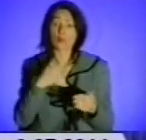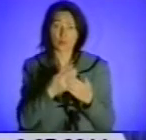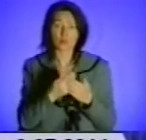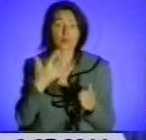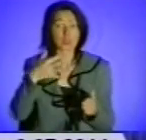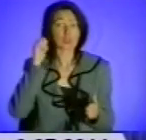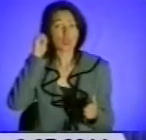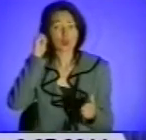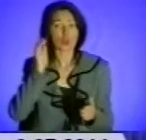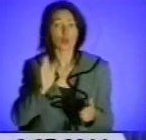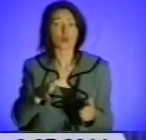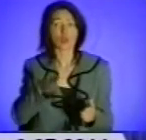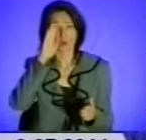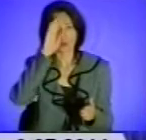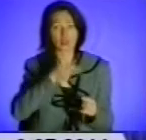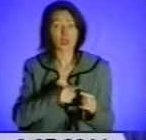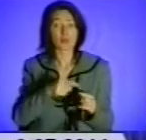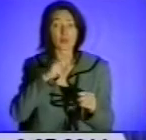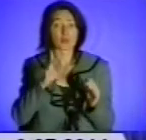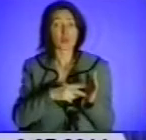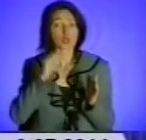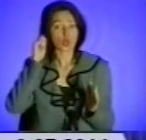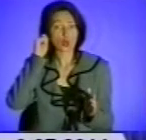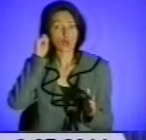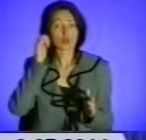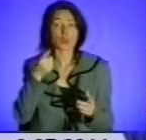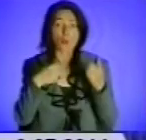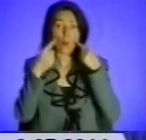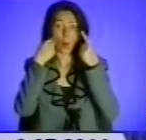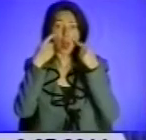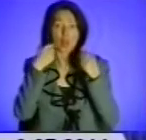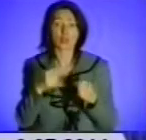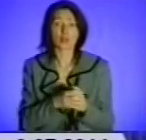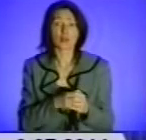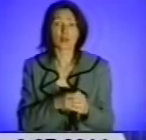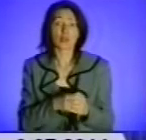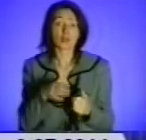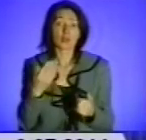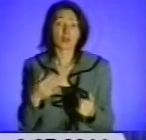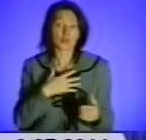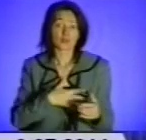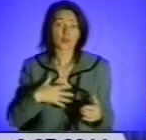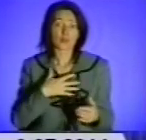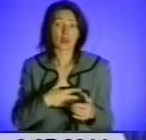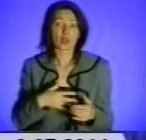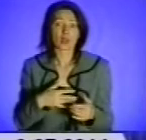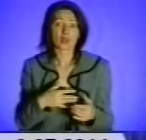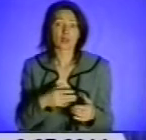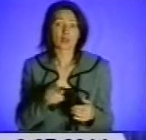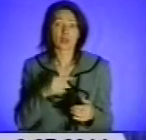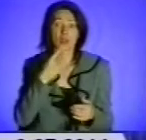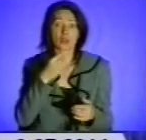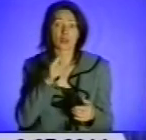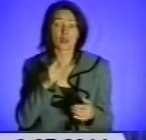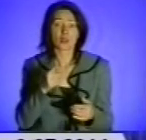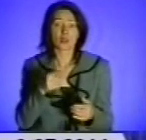були юнаки, яким 18, там вони плакали, в декого було майже істерика. Кажуть, якщо вони не візьмете нас в батальйон, не